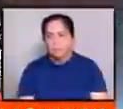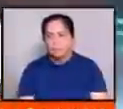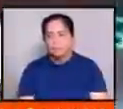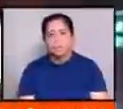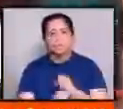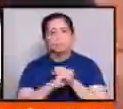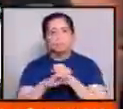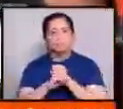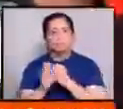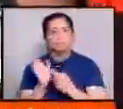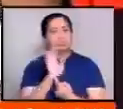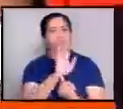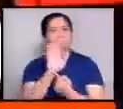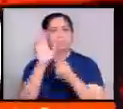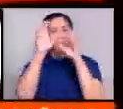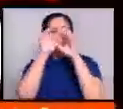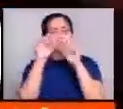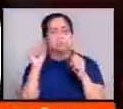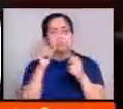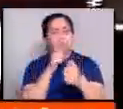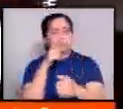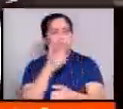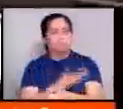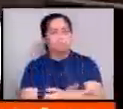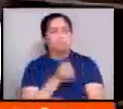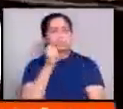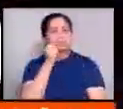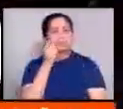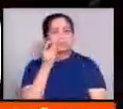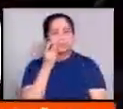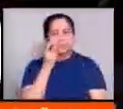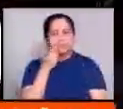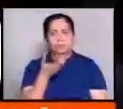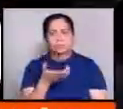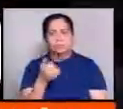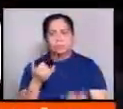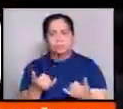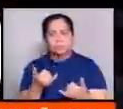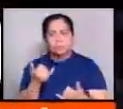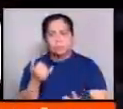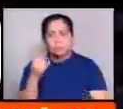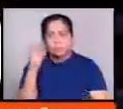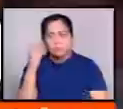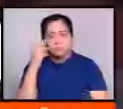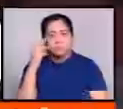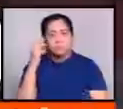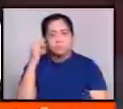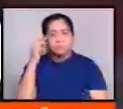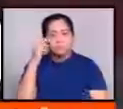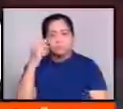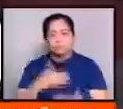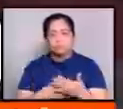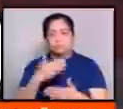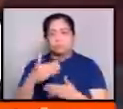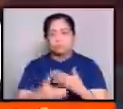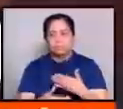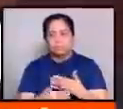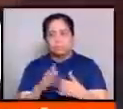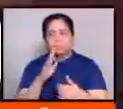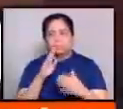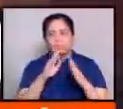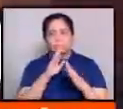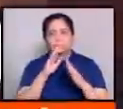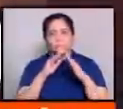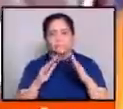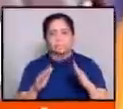Kampanya pa lang, ipinakilala na ni presidential daughter Sara Duterte si late congressman Martin Romualdez bilang susunod na House Speaker.